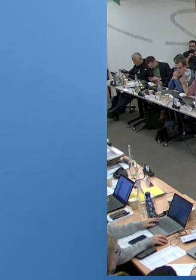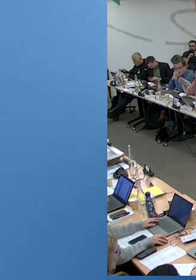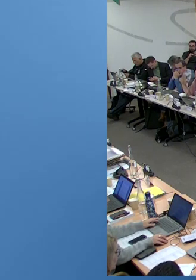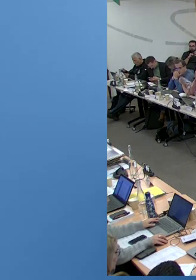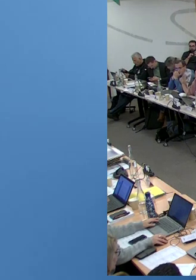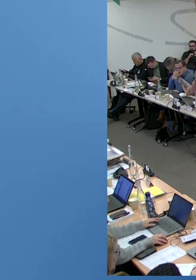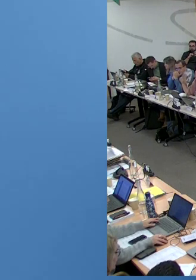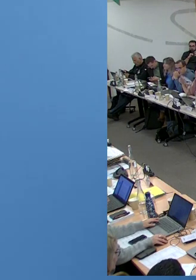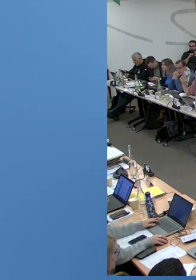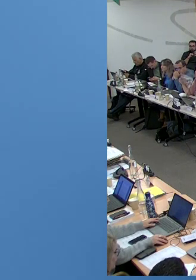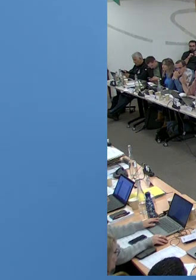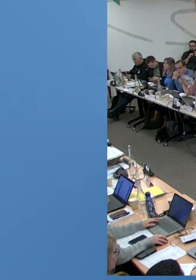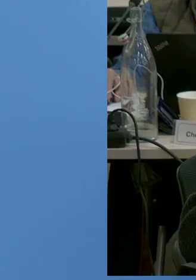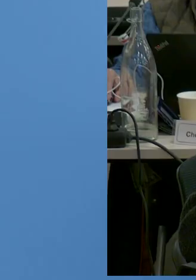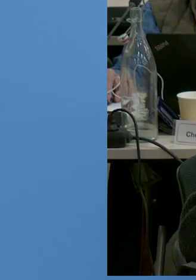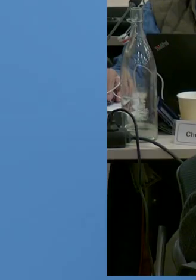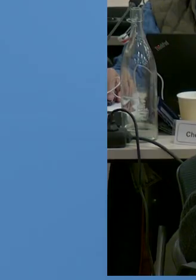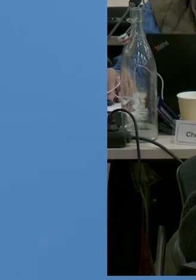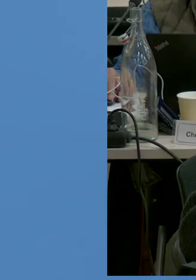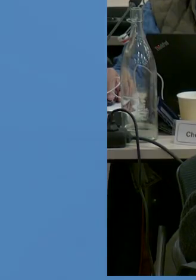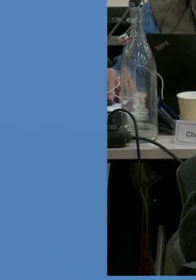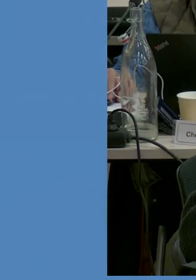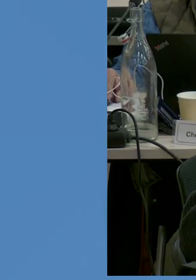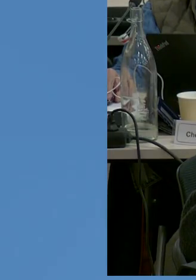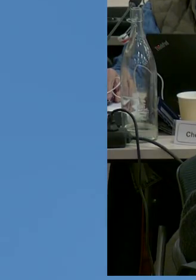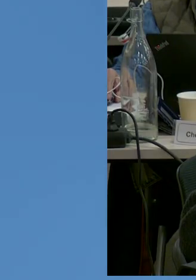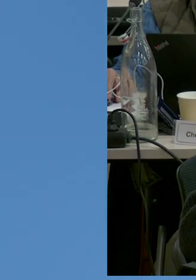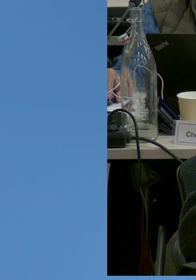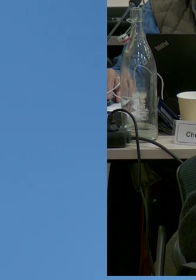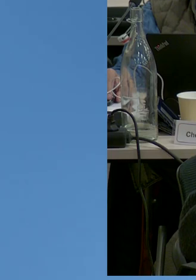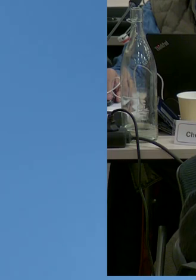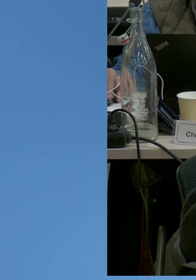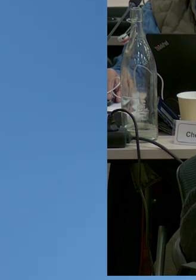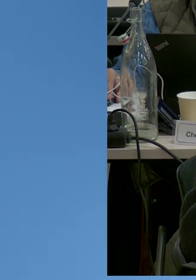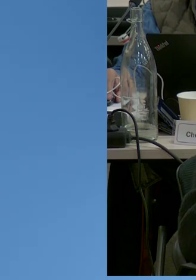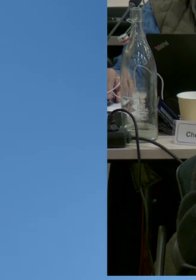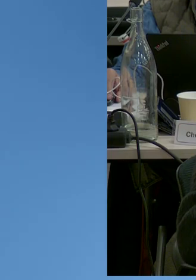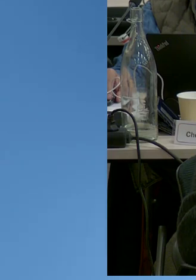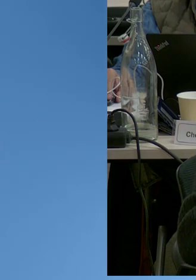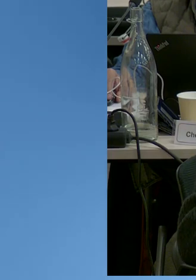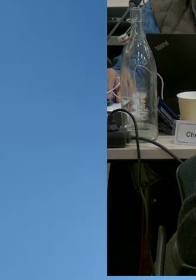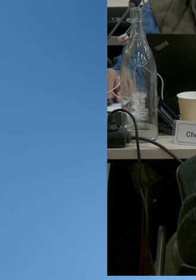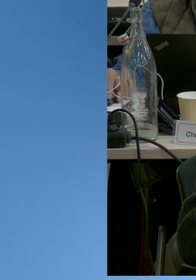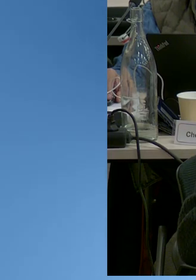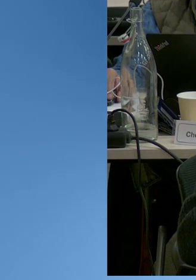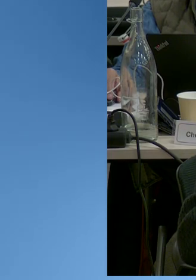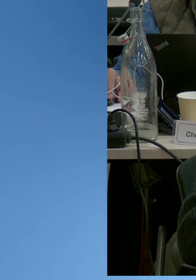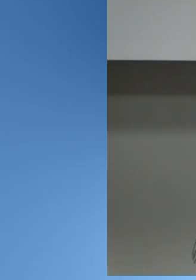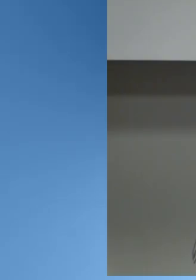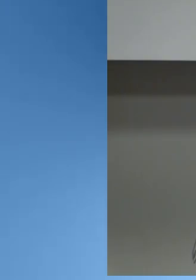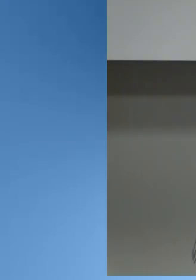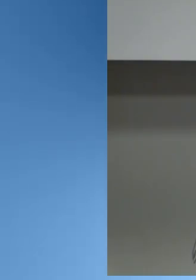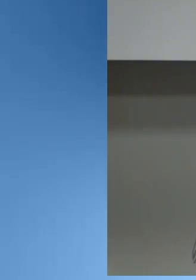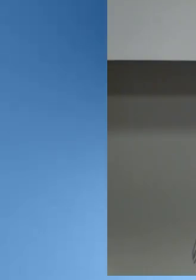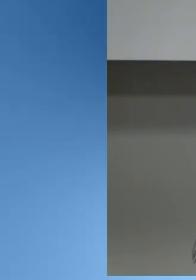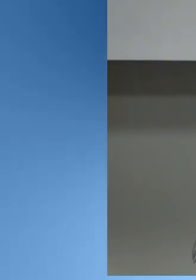voilà voir le personnel voir un peu ce qu'ils font comment ils le font c'est toujours intéressant voilà c'est noté